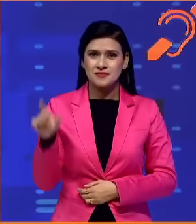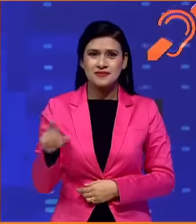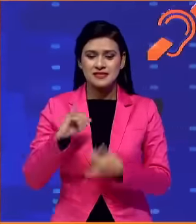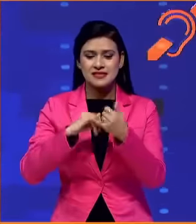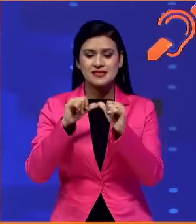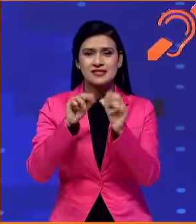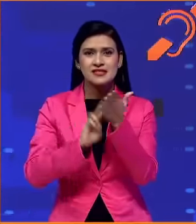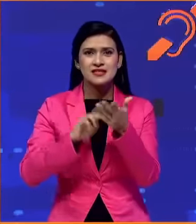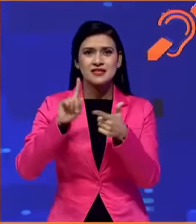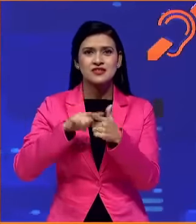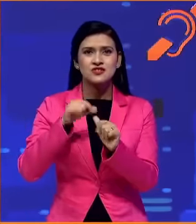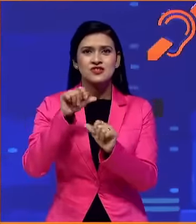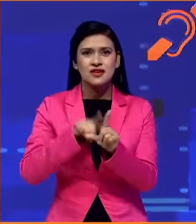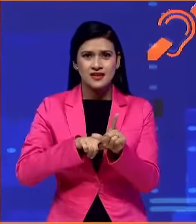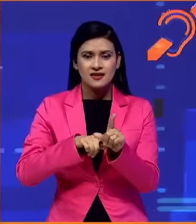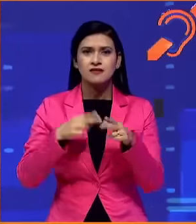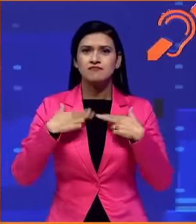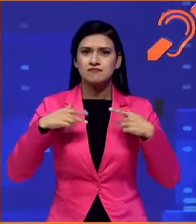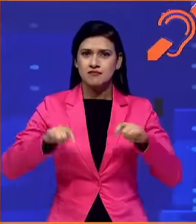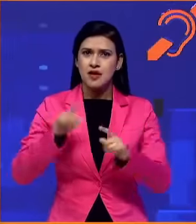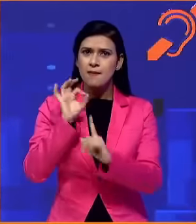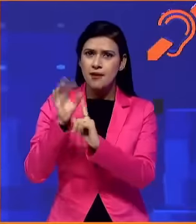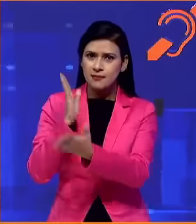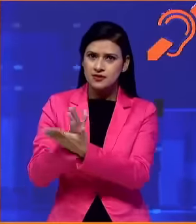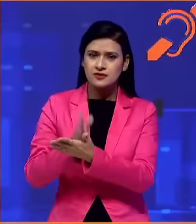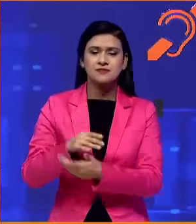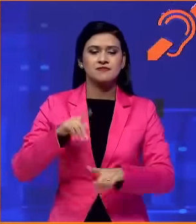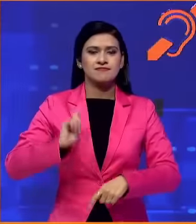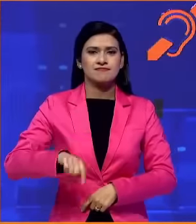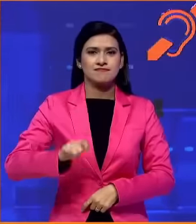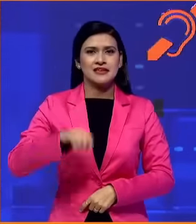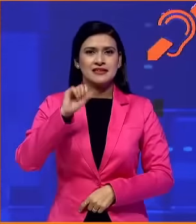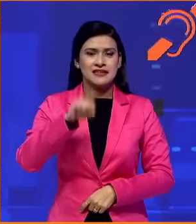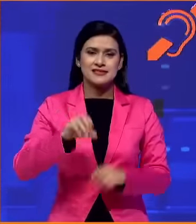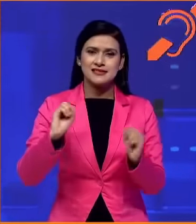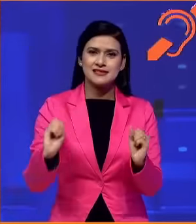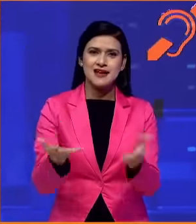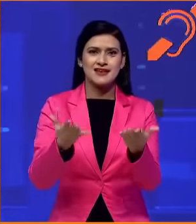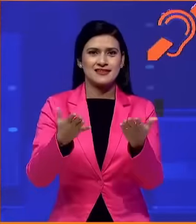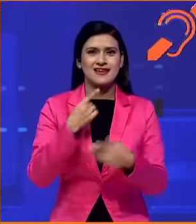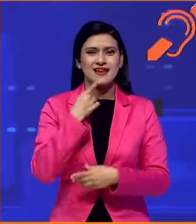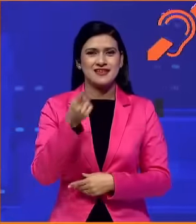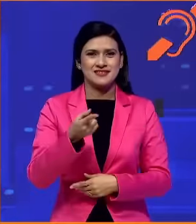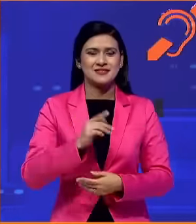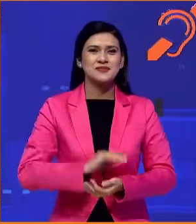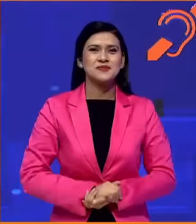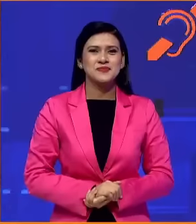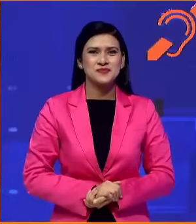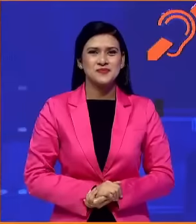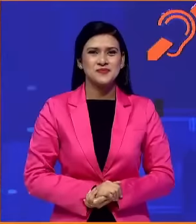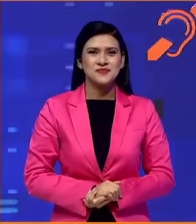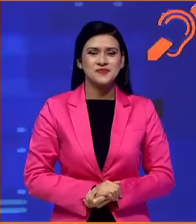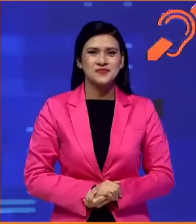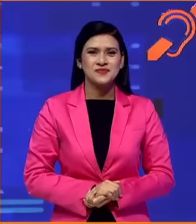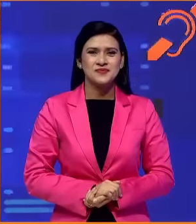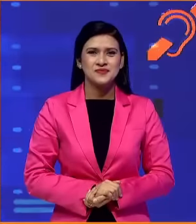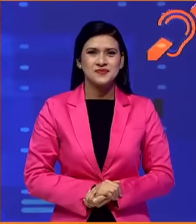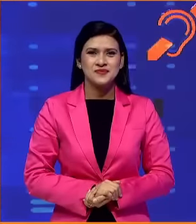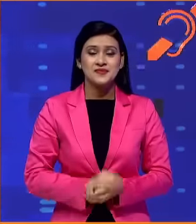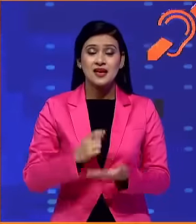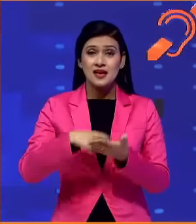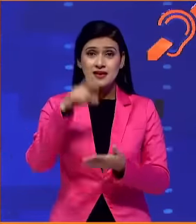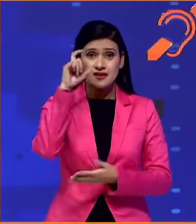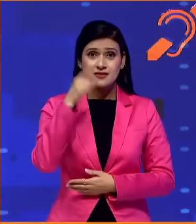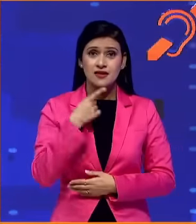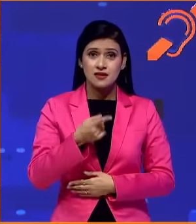आजकेन्यायाधीशसंजीवश्रीवास्तवसे आजकीकार्यवाहीशुरूकरनेकीअनुमतिचाहता/चाहतीहूं। रजतसाहब,कार्यवाहीशुरूकीजिए। औरसचिनपायलटपरपहला